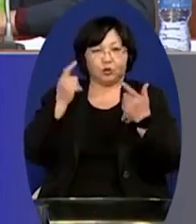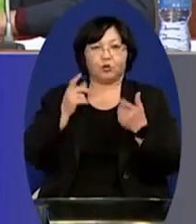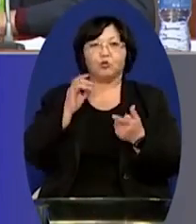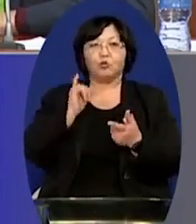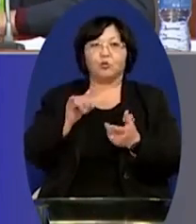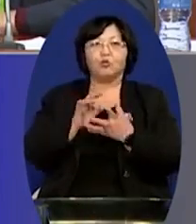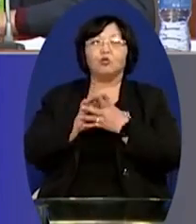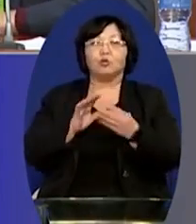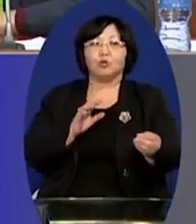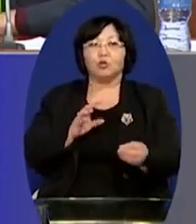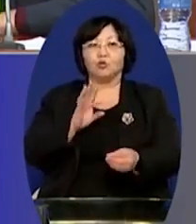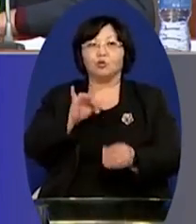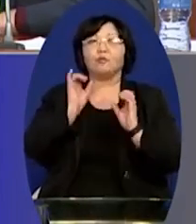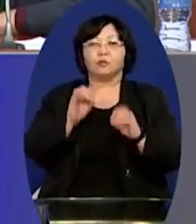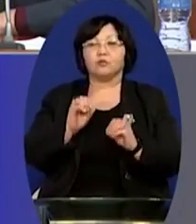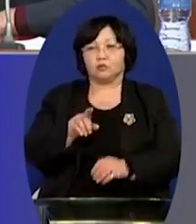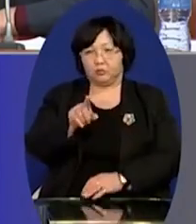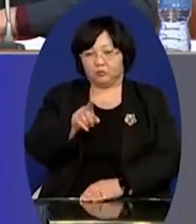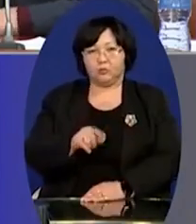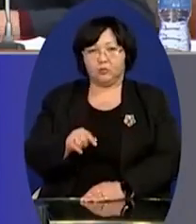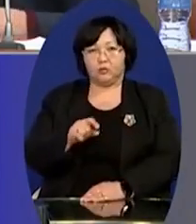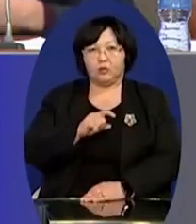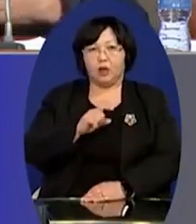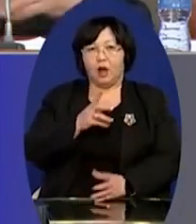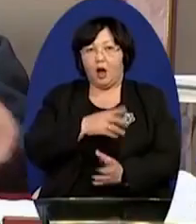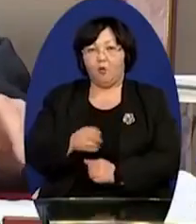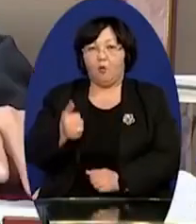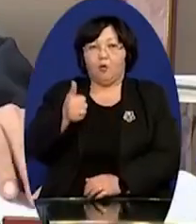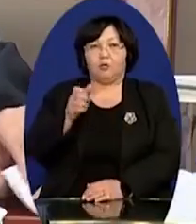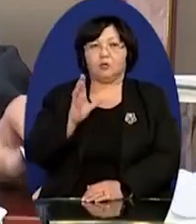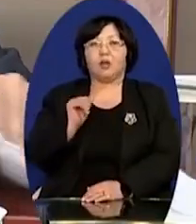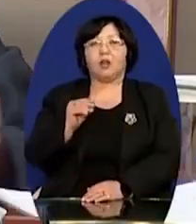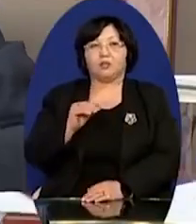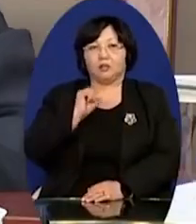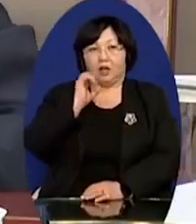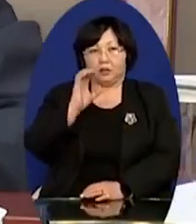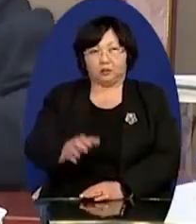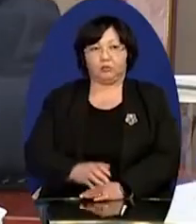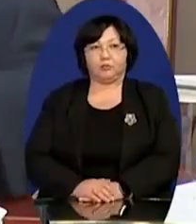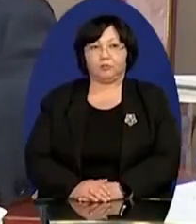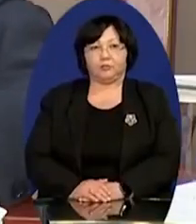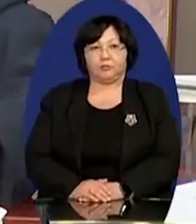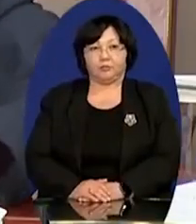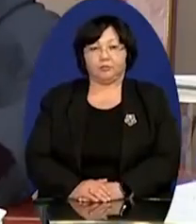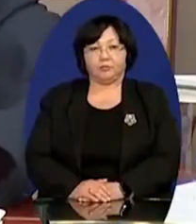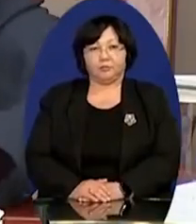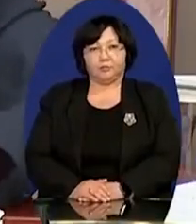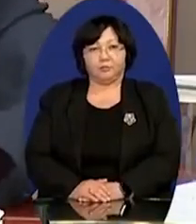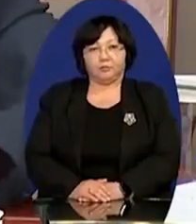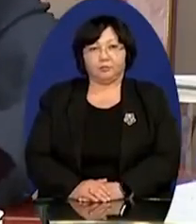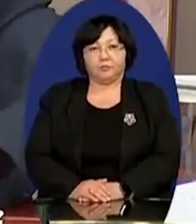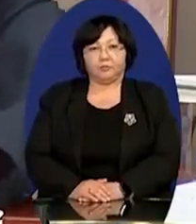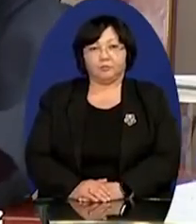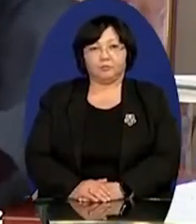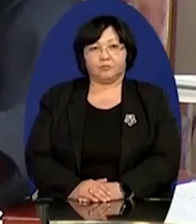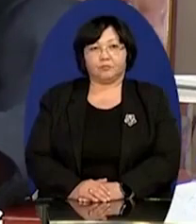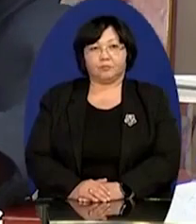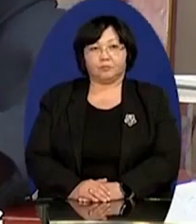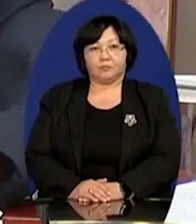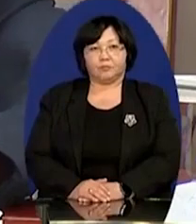ямар өчн жармалт гаргаад ингээд зээл юу авчихв? Зээл авчихв? 9 номер.